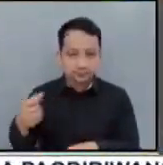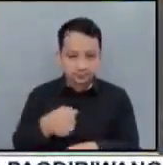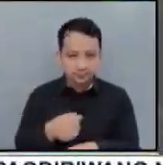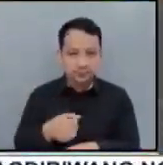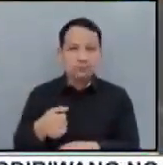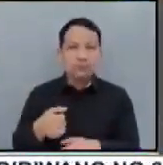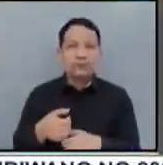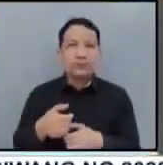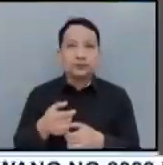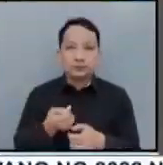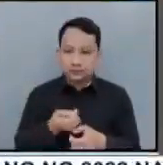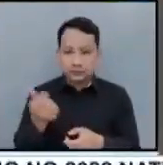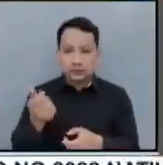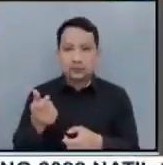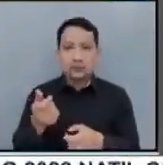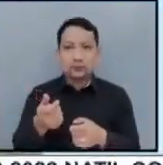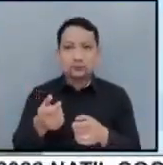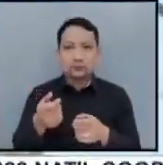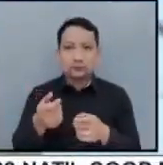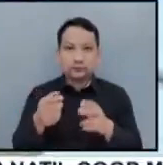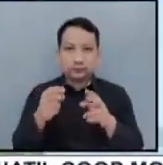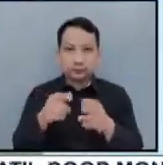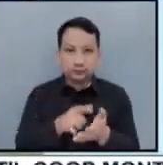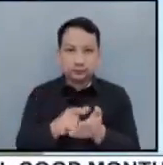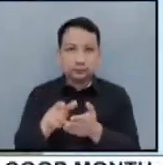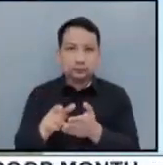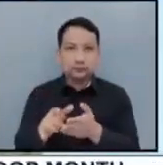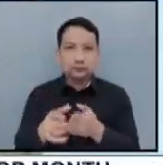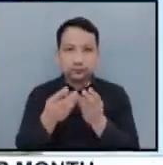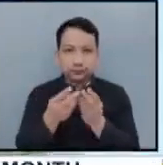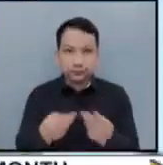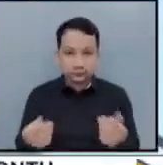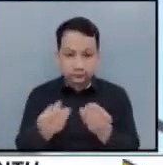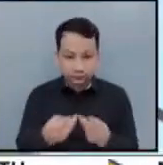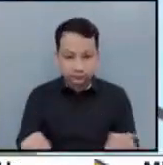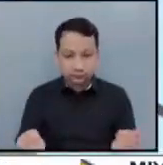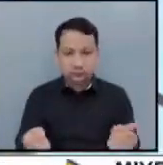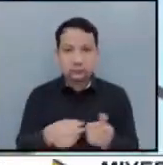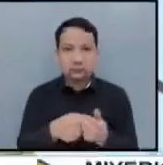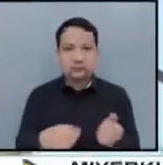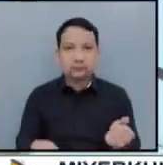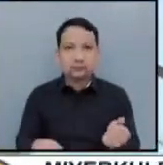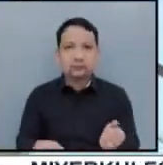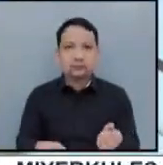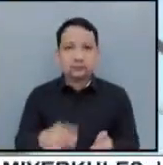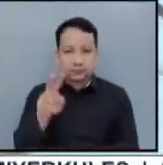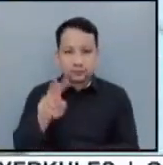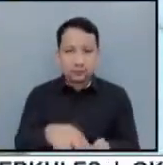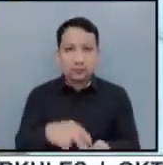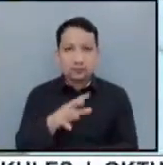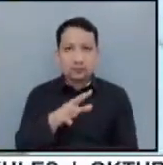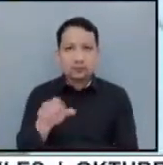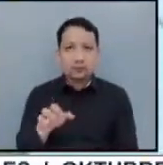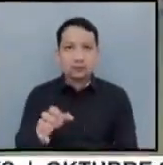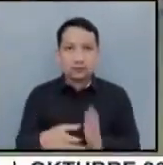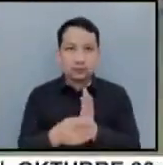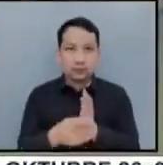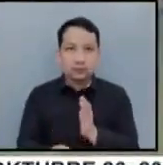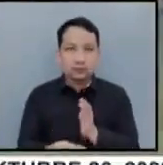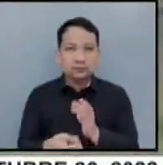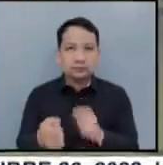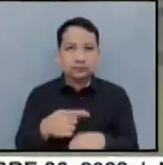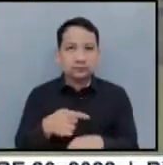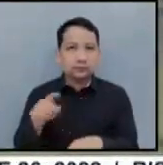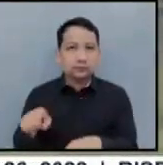eroplano. Naisagawa na ang defueling o mano-manong pagtanggal ng 2,500 na litro ng langis mula sa eroplano.